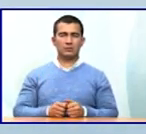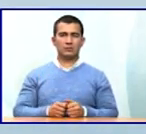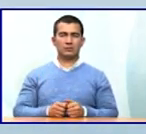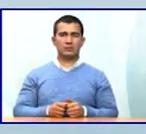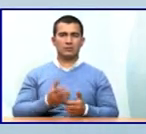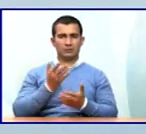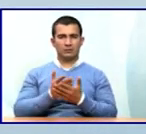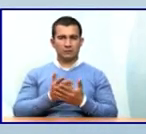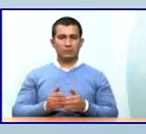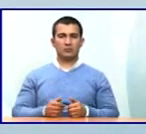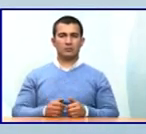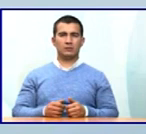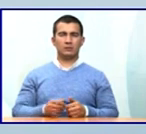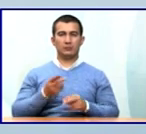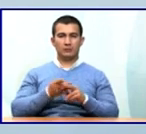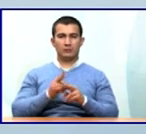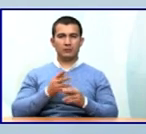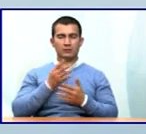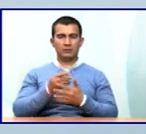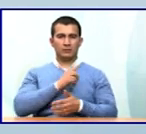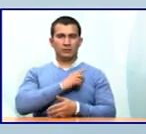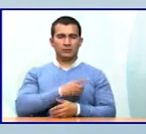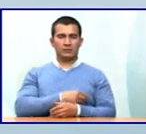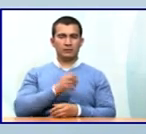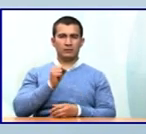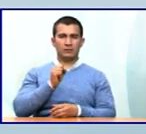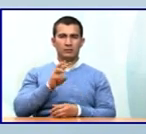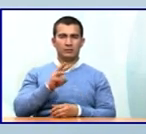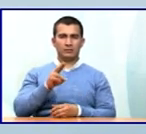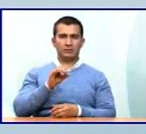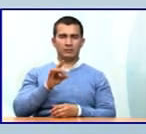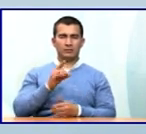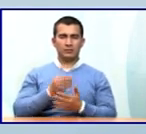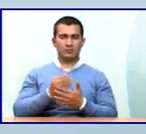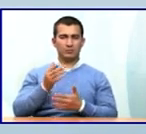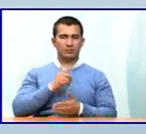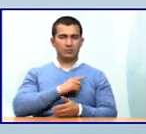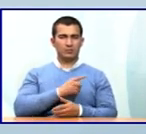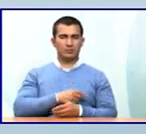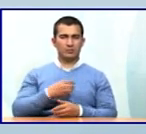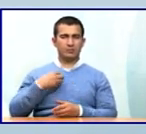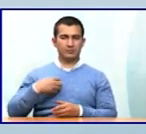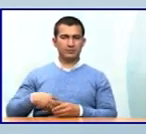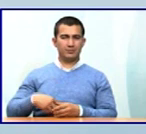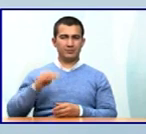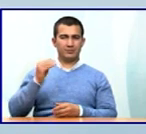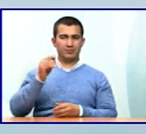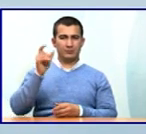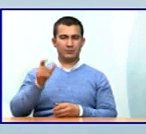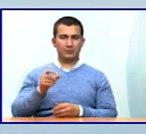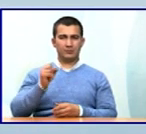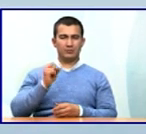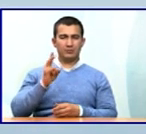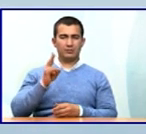Endi mana shu kuch amper kuchi deyiladi. Demak, buni fransuz fiziki Andre